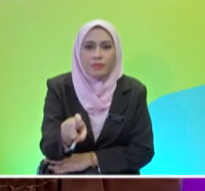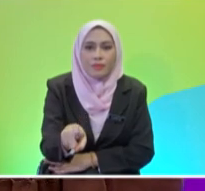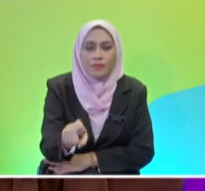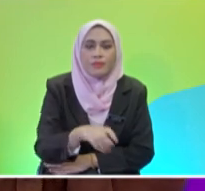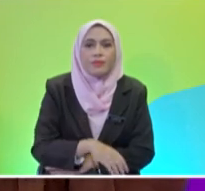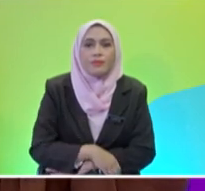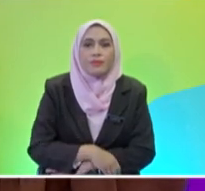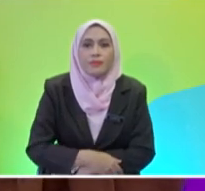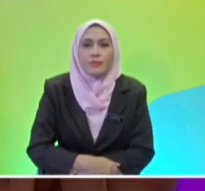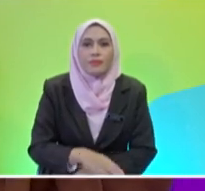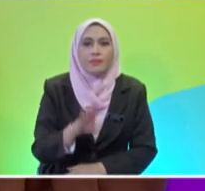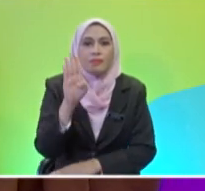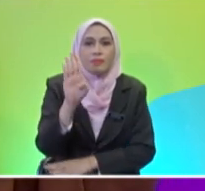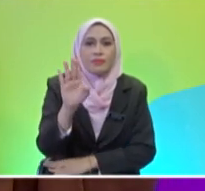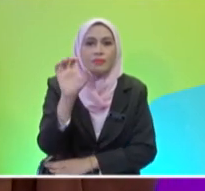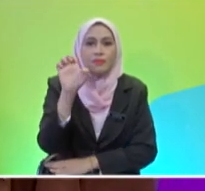U-lat.